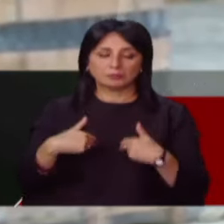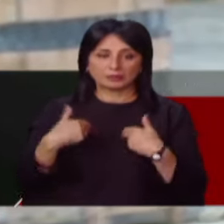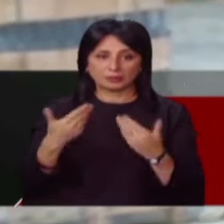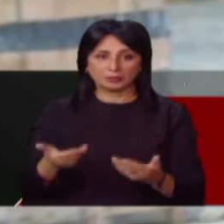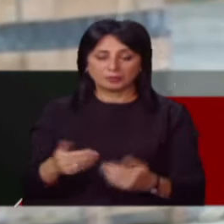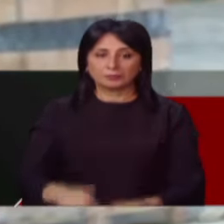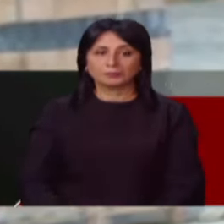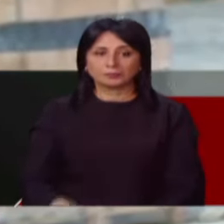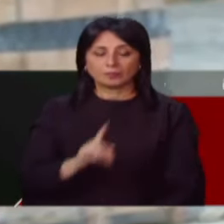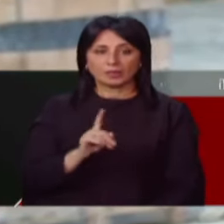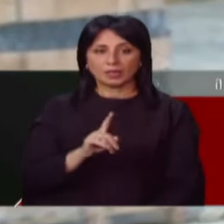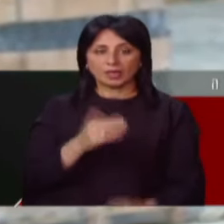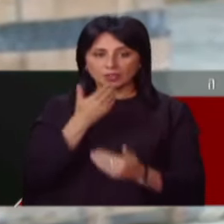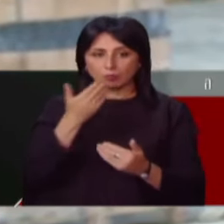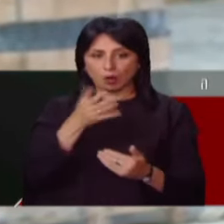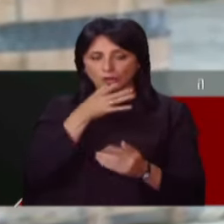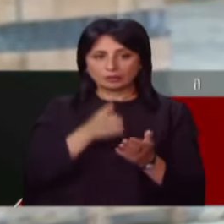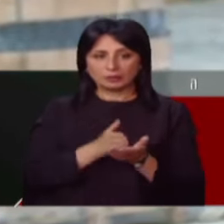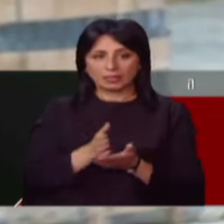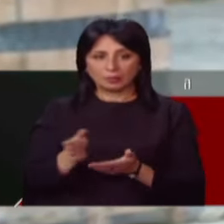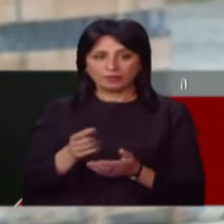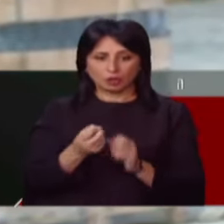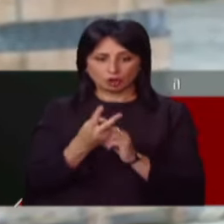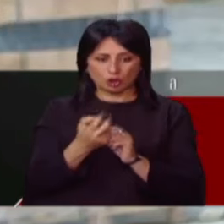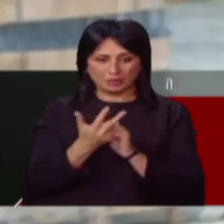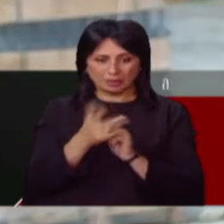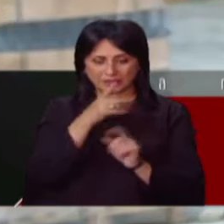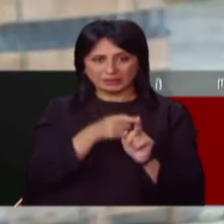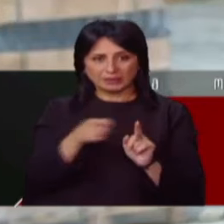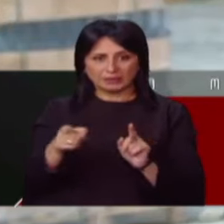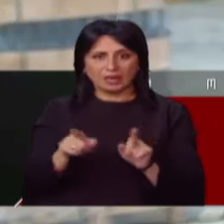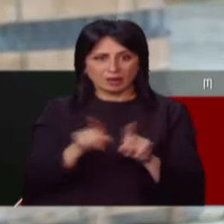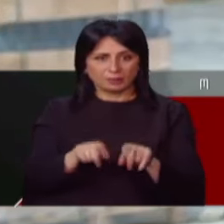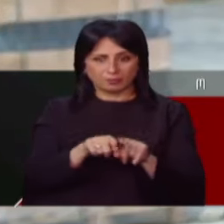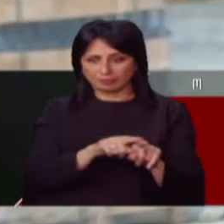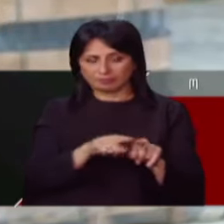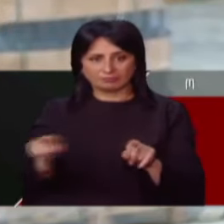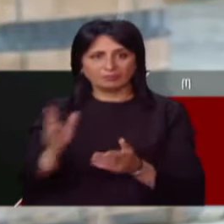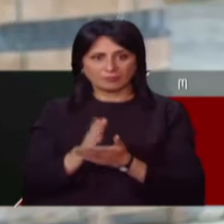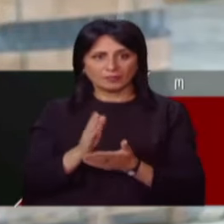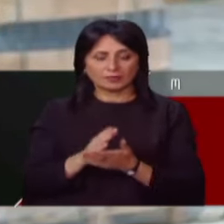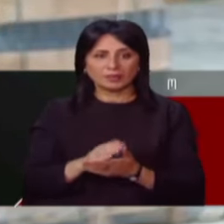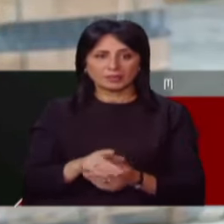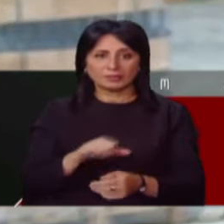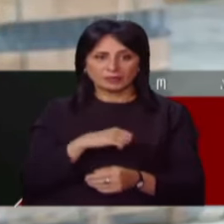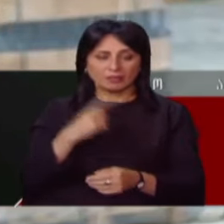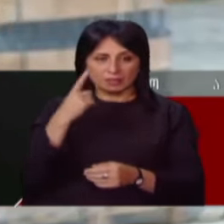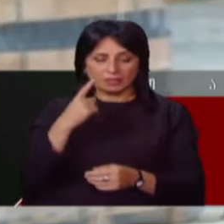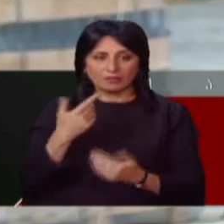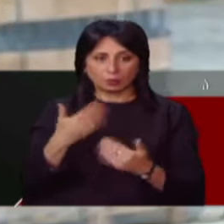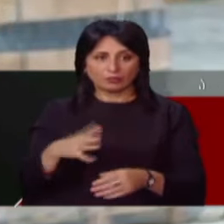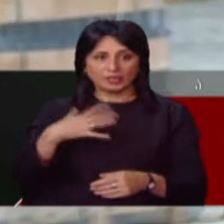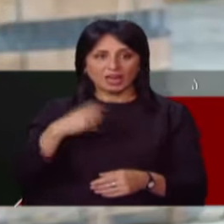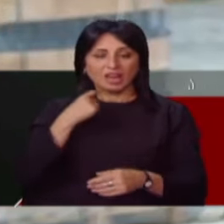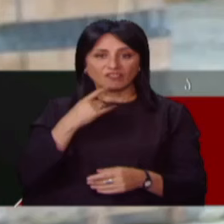დასუბსიდირდება, რაც ბოლო წლებია, ბოლო 12-13 წელია ეს ტენდენცია ნარჩუნდება, რაც თავისთავად აისახა